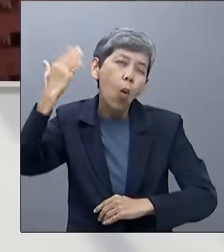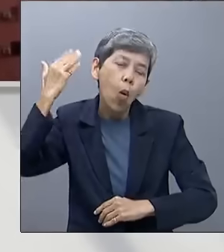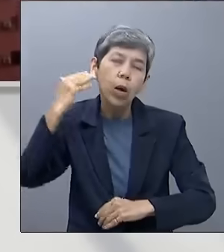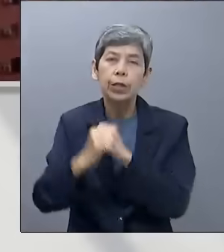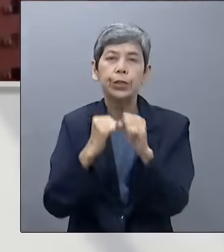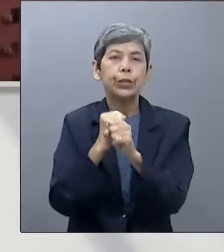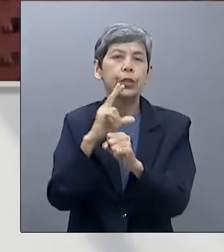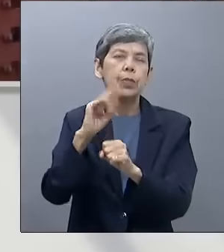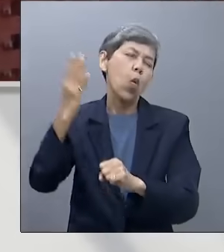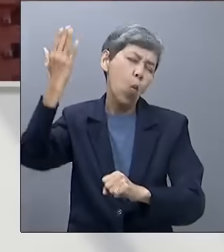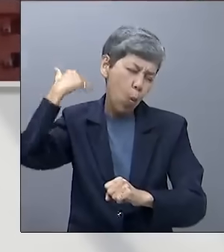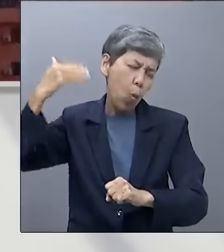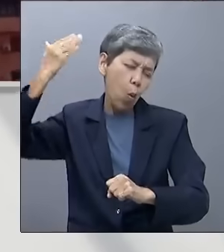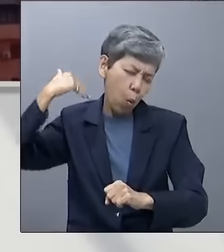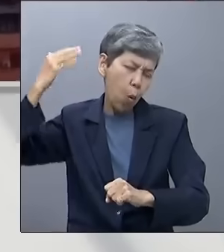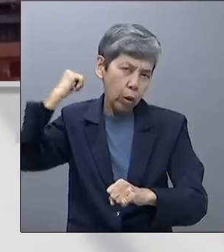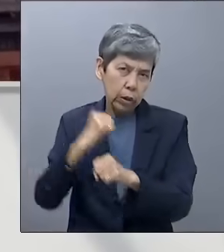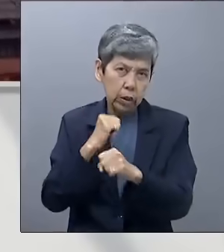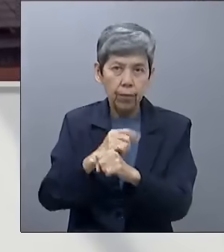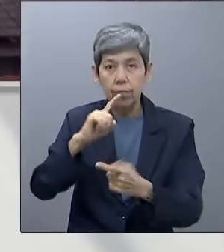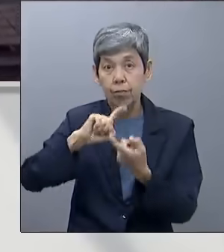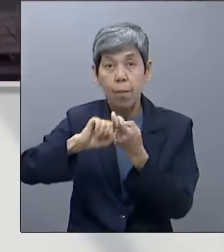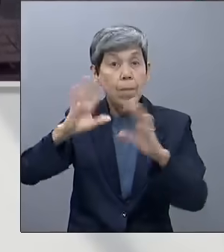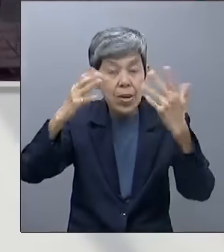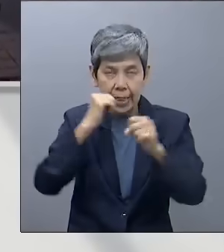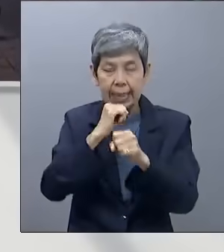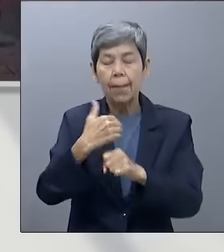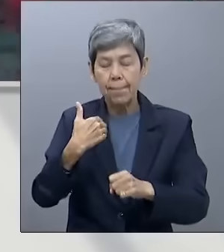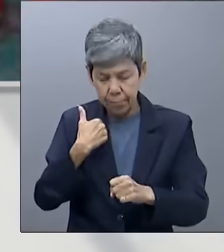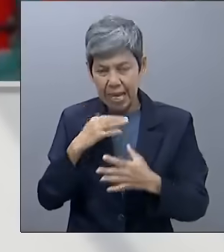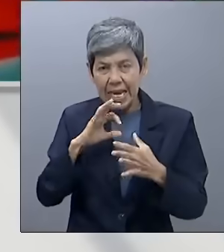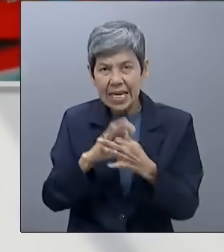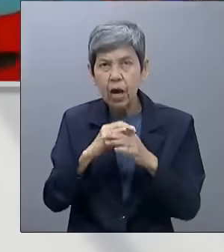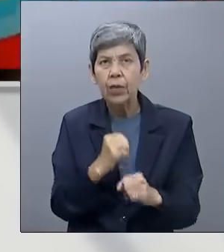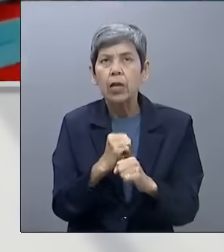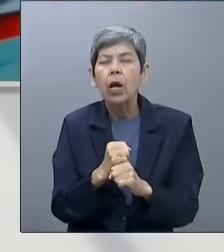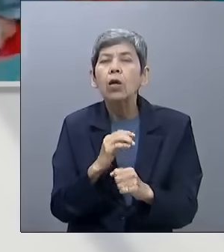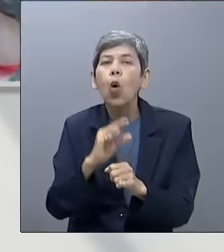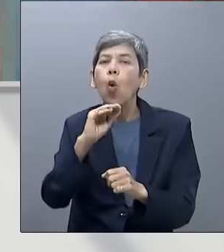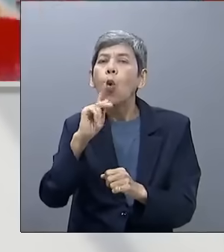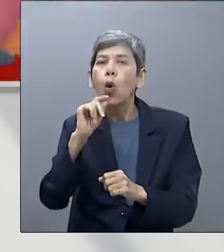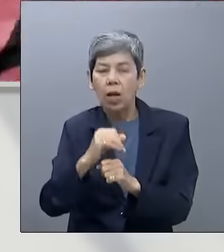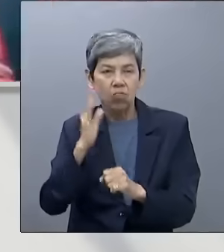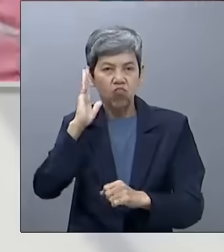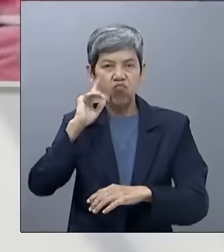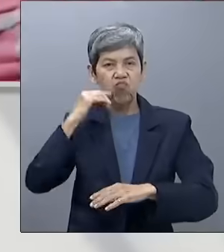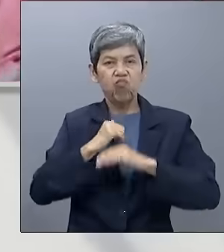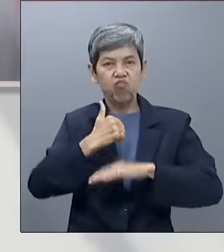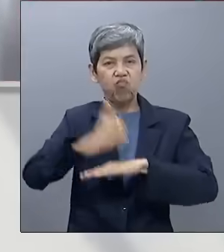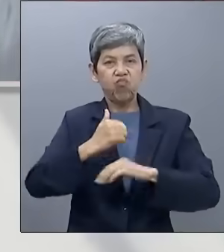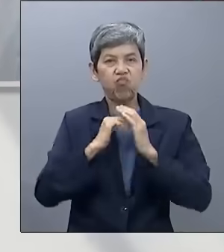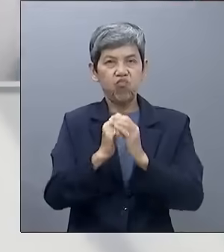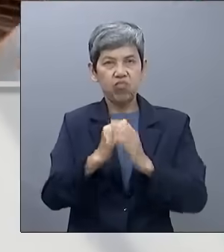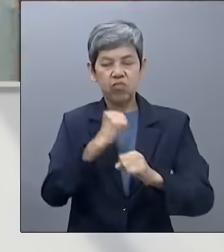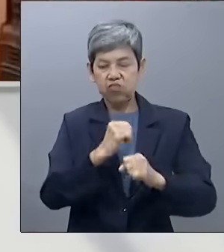34ปีหลังจากที่สิ้นสุดยุคคอมมิวนิสต์อำนาจการปกครองของโกก้างในมือของนายเผิงเจียเซิงเป็น